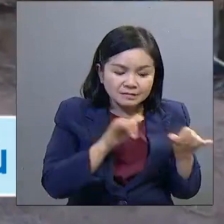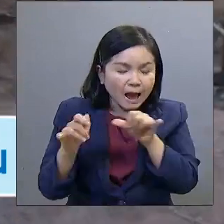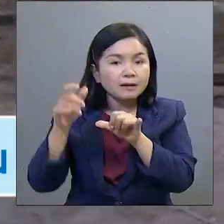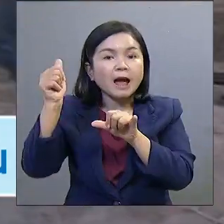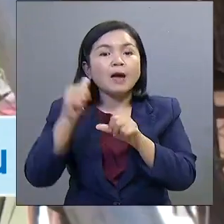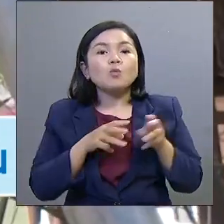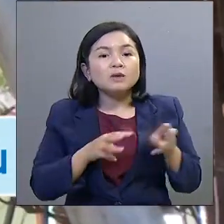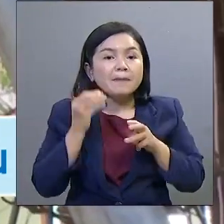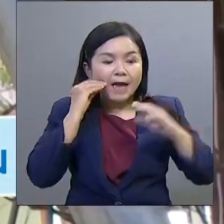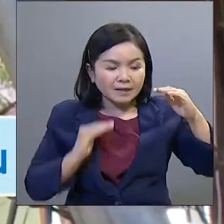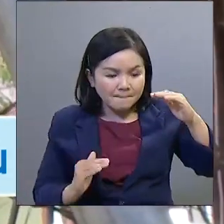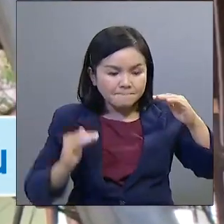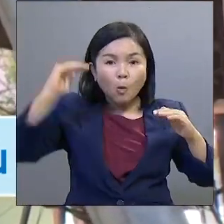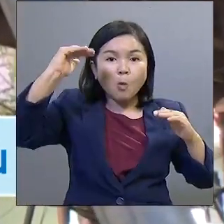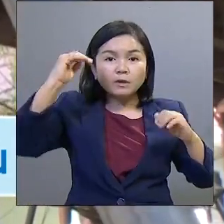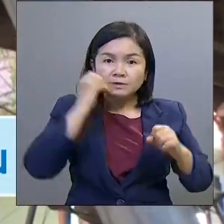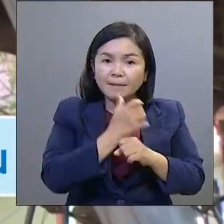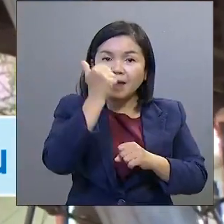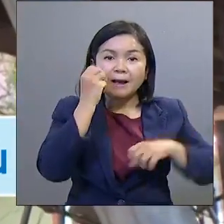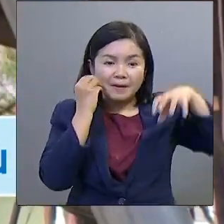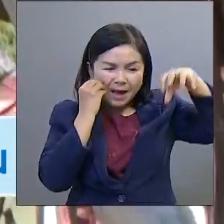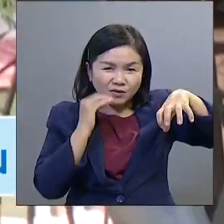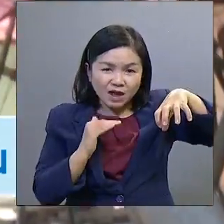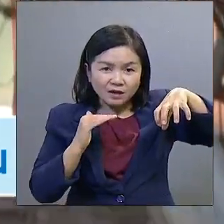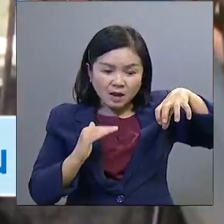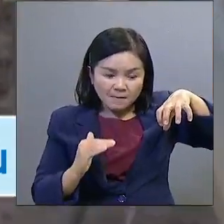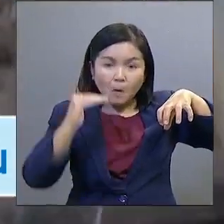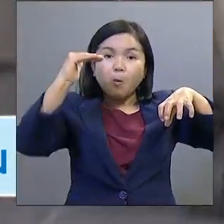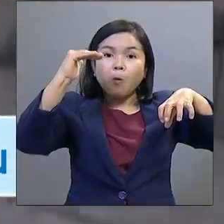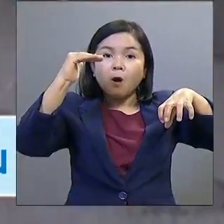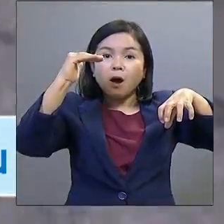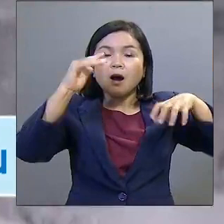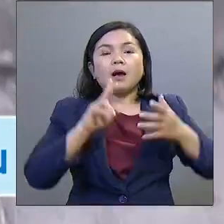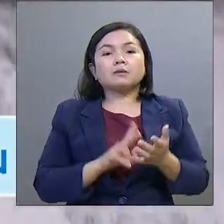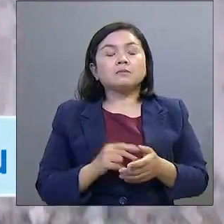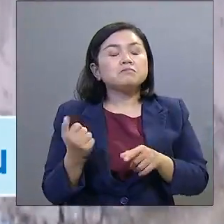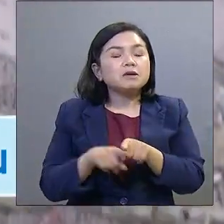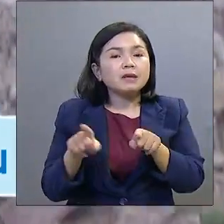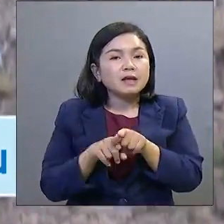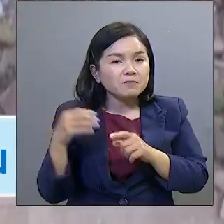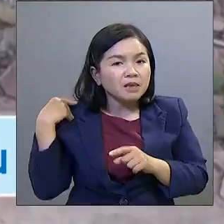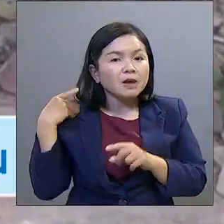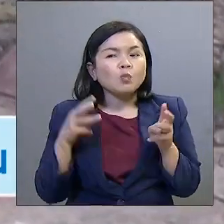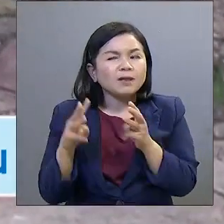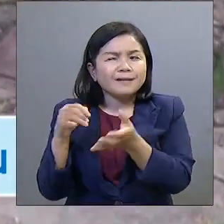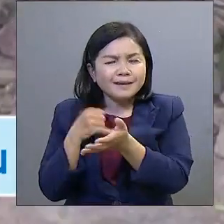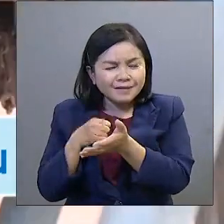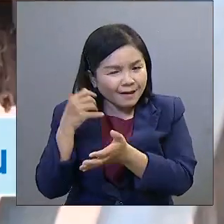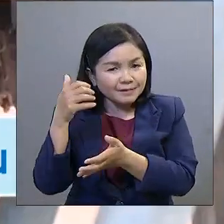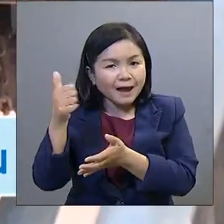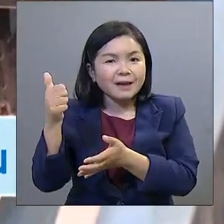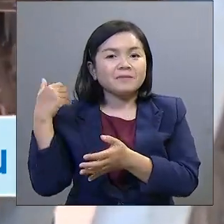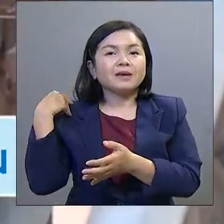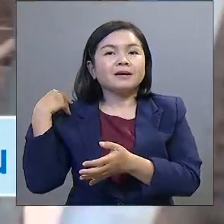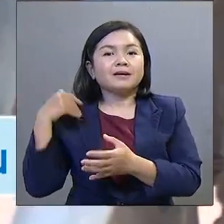านไม่ใช่ดีดมือป๊อปแป๊ะแต่ดีดบ้านจริงๆคุณผู้ชมลักษณะดีดเหมือนเราแบบดีดดึงออกมาอย่าง น ี้ใช่ไหม มันทำให้ดูง่าย ทำให้ดู เป็นการเล่นคำแก้เคล็ด